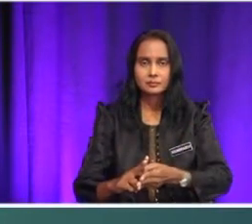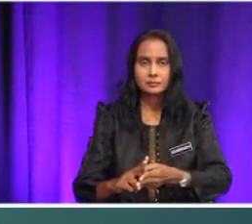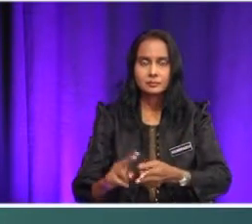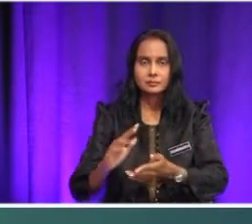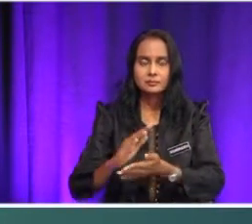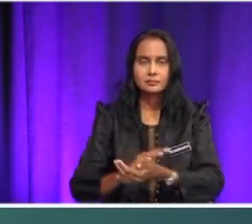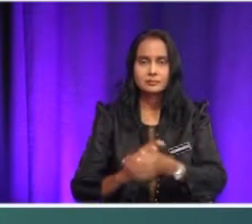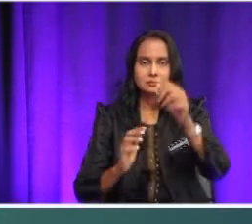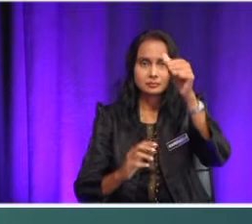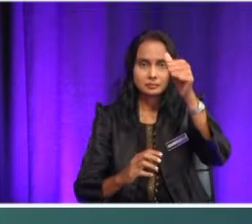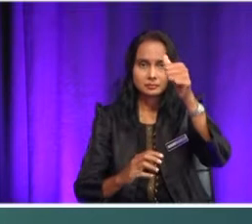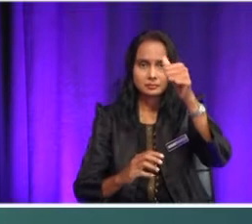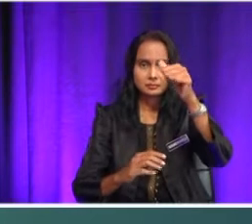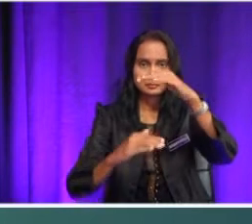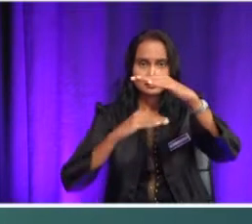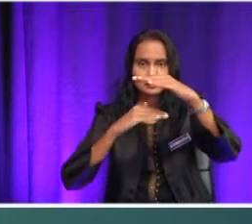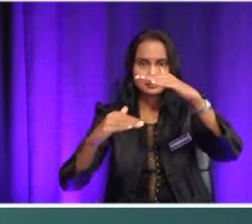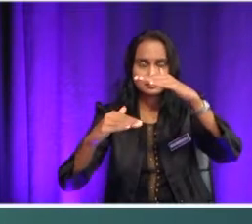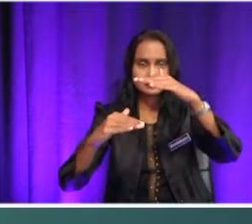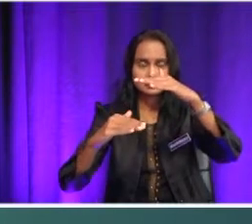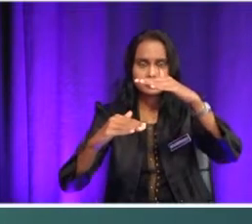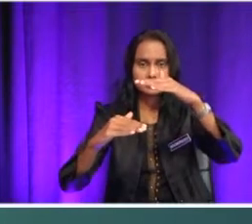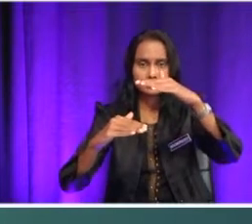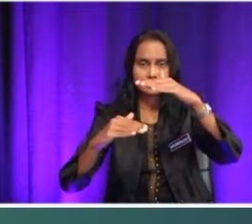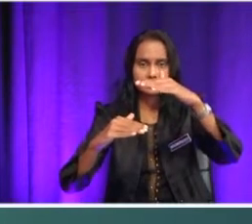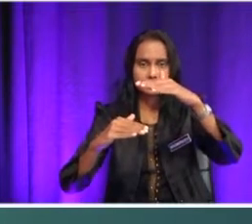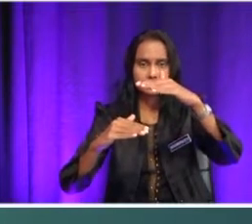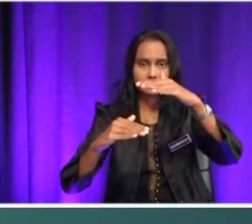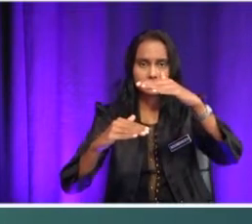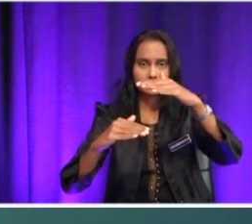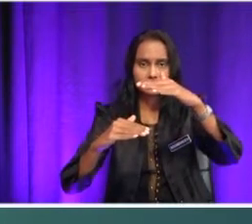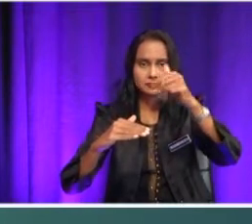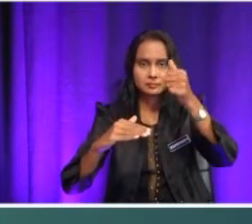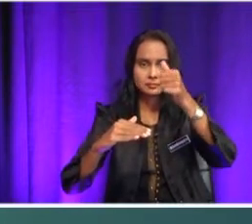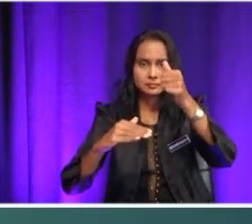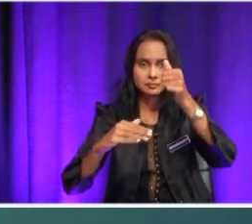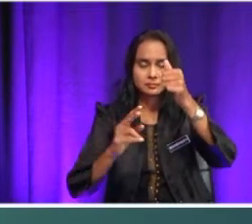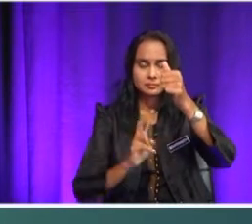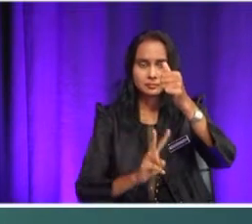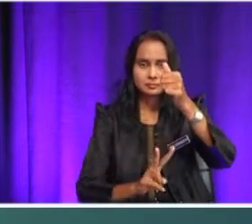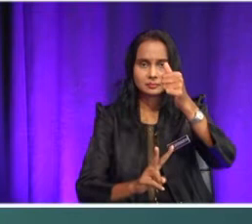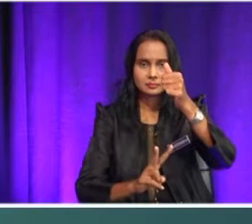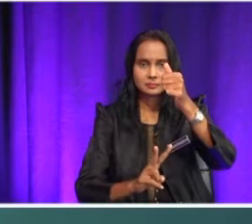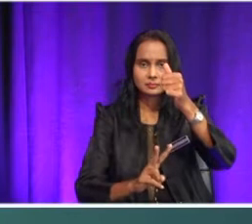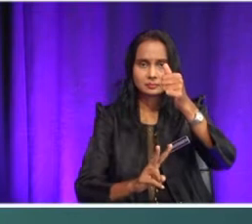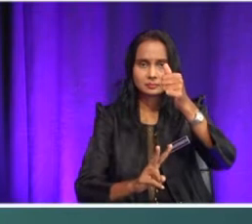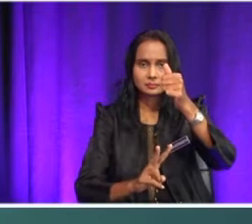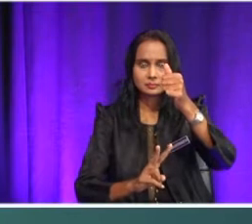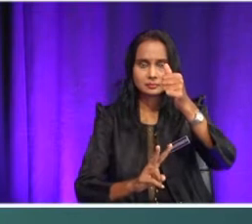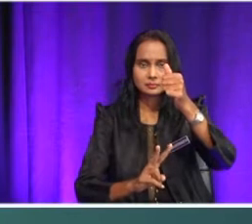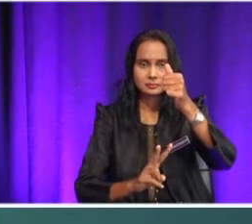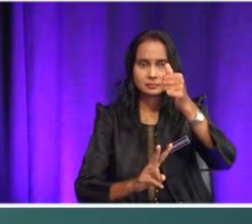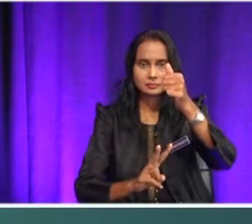kita bahagiakan dengan penggunaan empuk berubah buruh sebanyak dua unit jadi 10